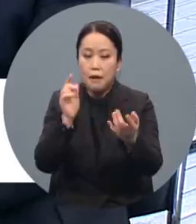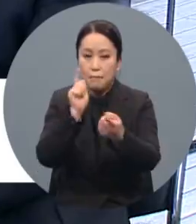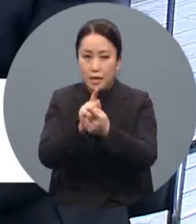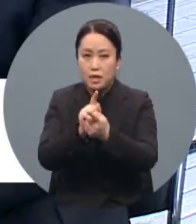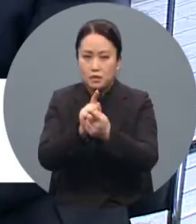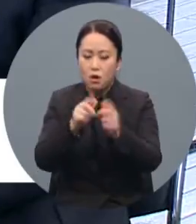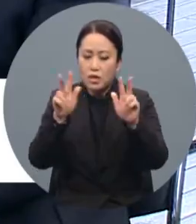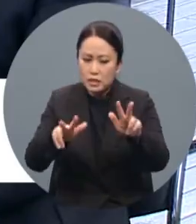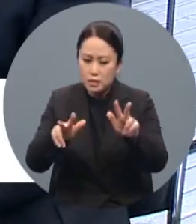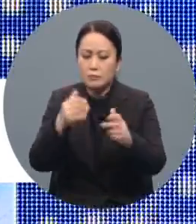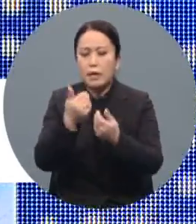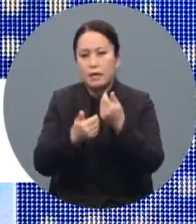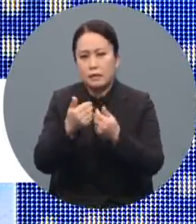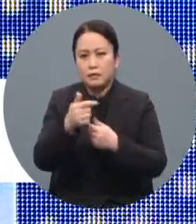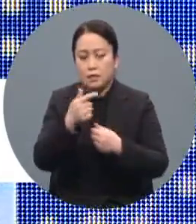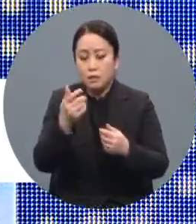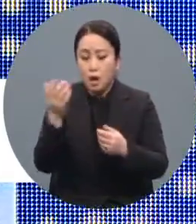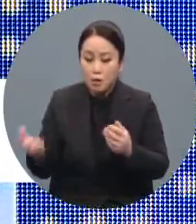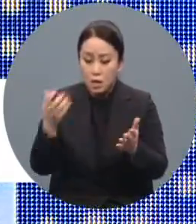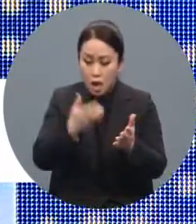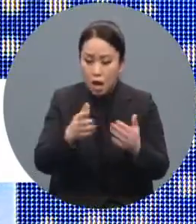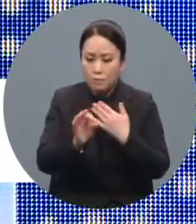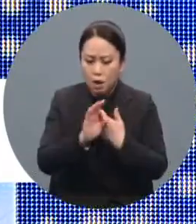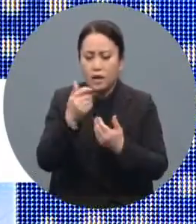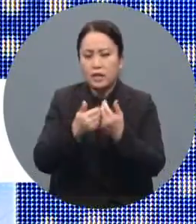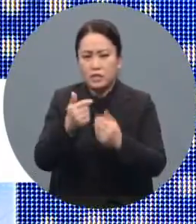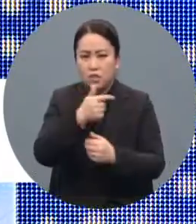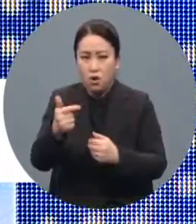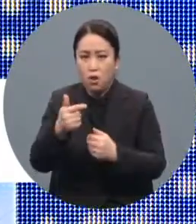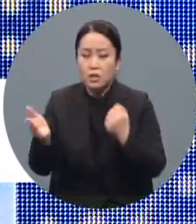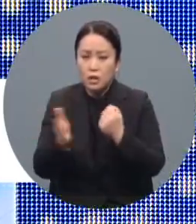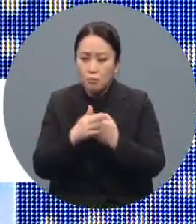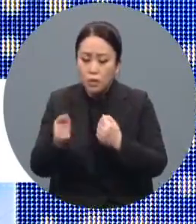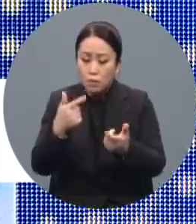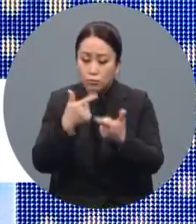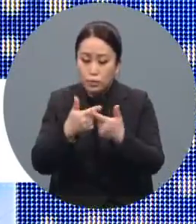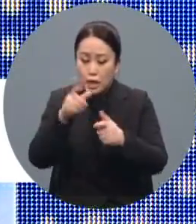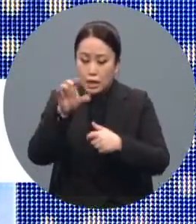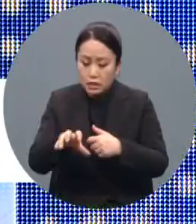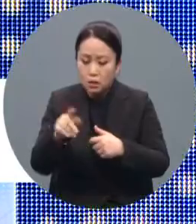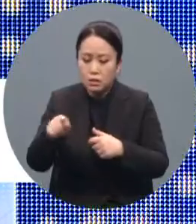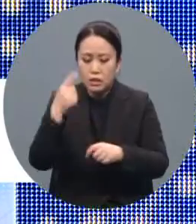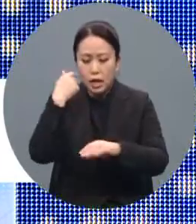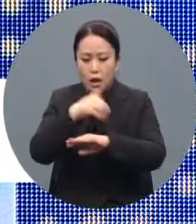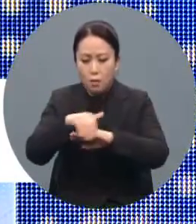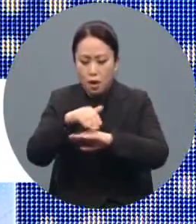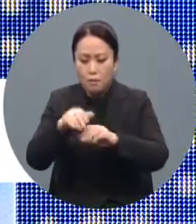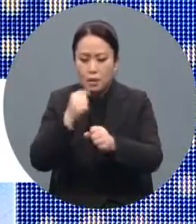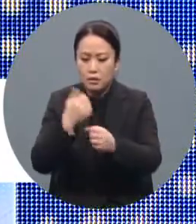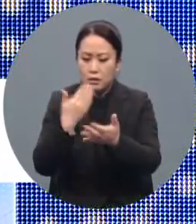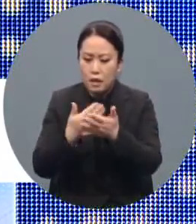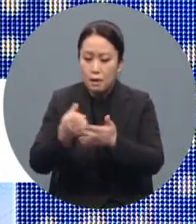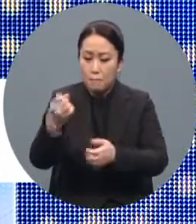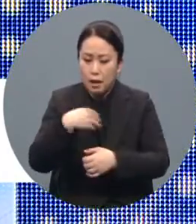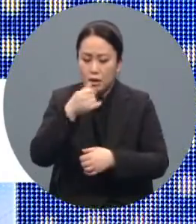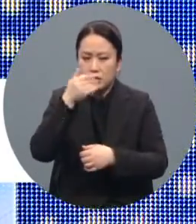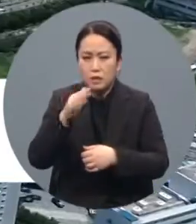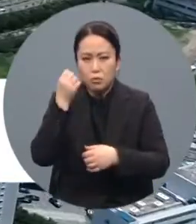크다면서 부산에서는 이번 정권부터 로드맵을 마련하라는데 6개월 동안 사실상 어렵다고